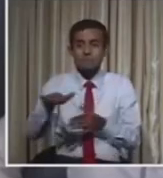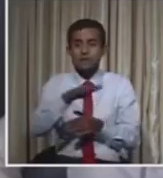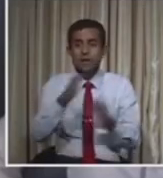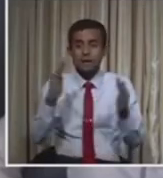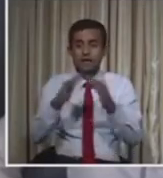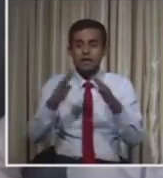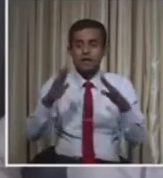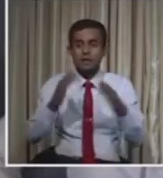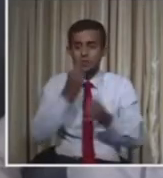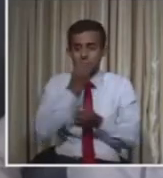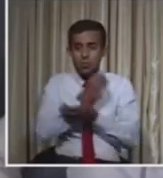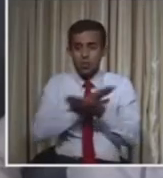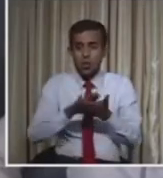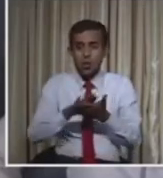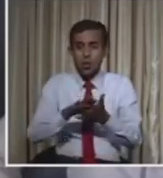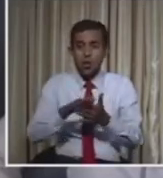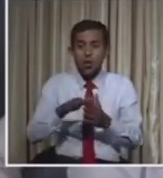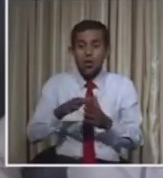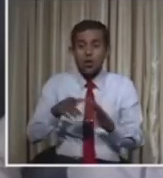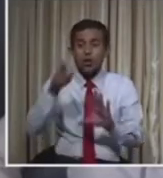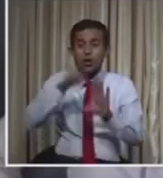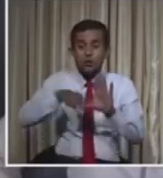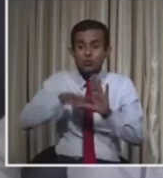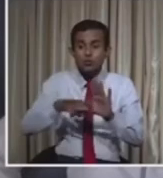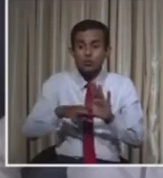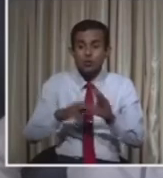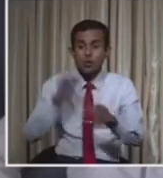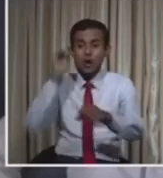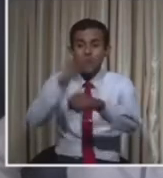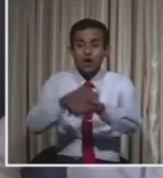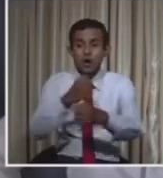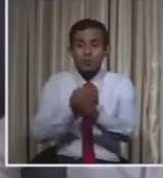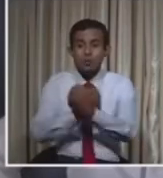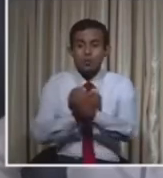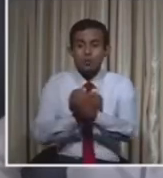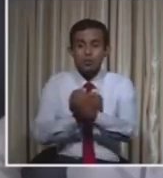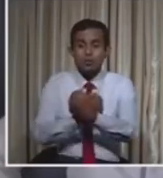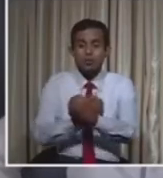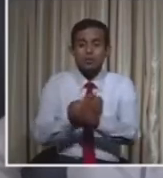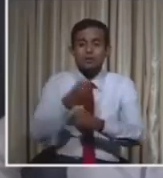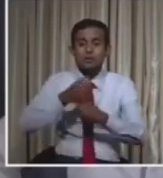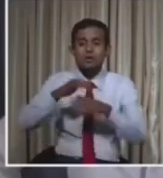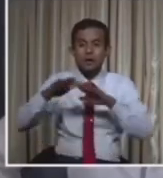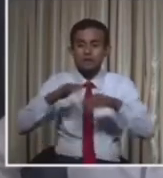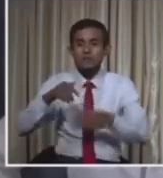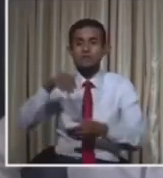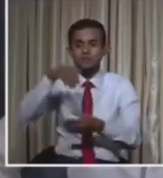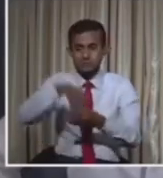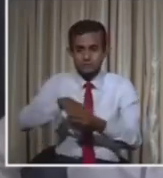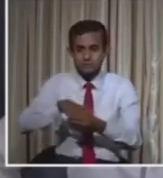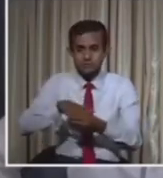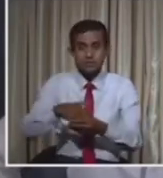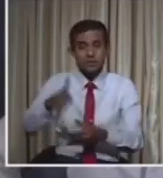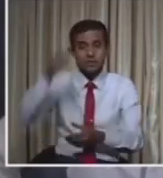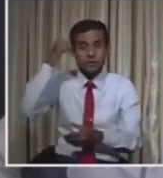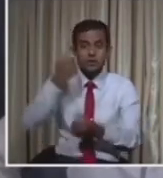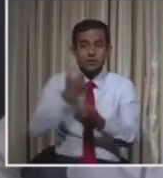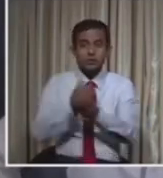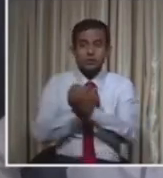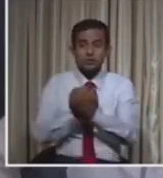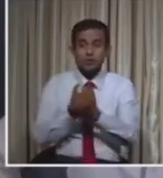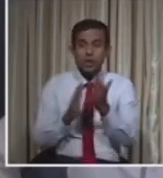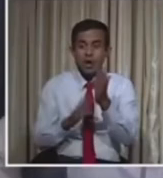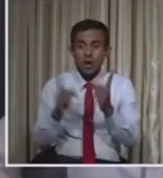නිවාඩු නිකේතනයේ පුහුණු මධ්‍යස්ථානයක් අල්ලනවා පොලිසියෙන් ගිහිල්ලා. ඒත් යහපාලන ආණ්ඩුව කාලේ ඒක හිටපු පොලිස් අමතුරු ඔක්කොම